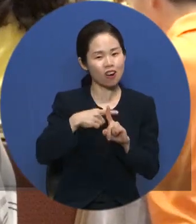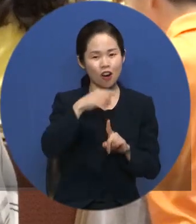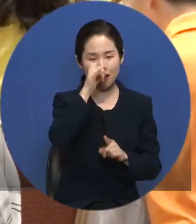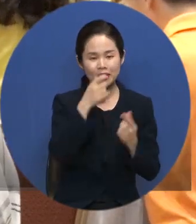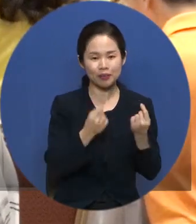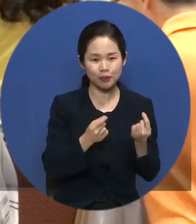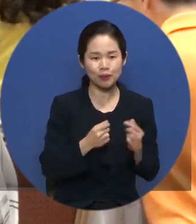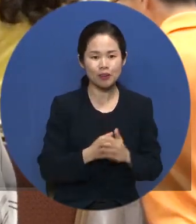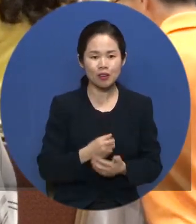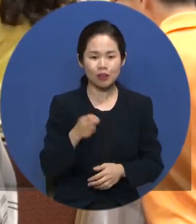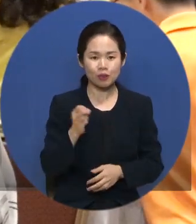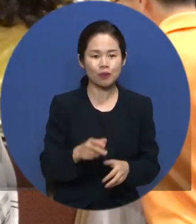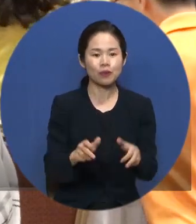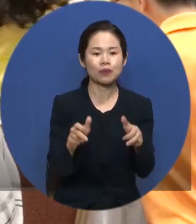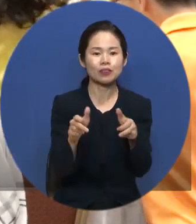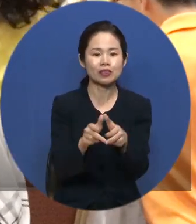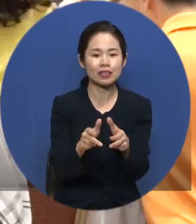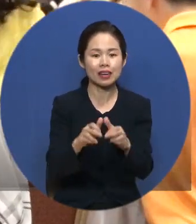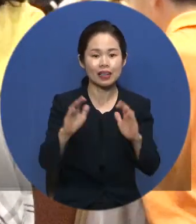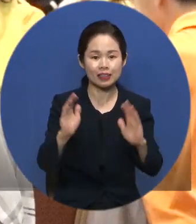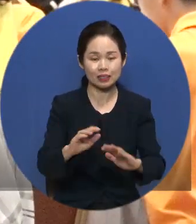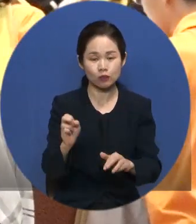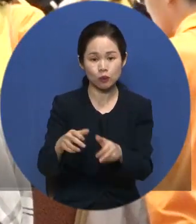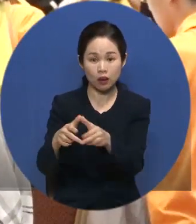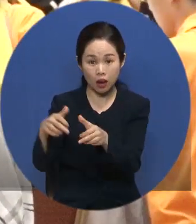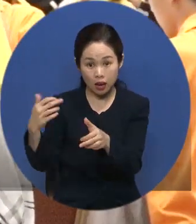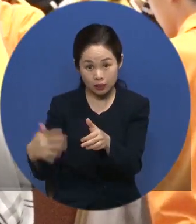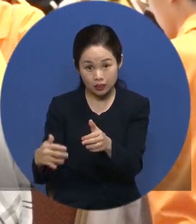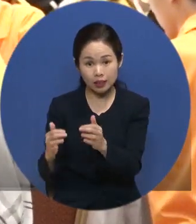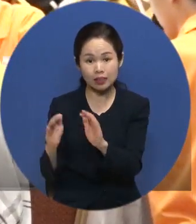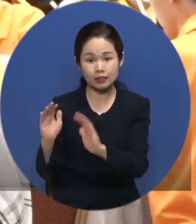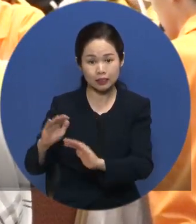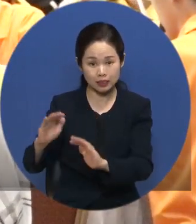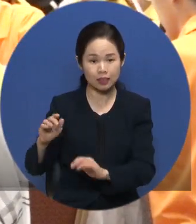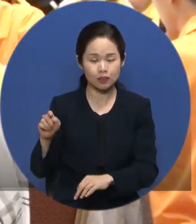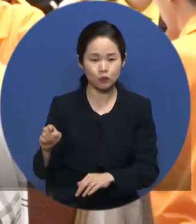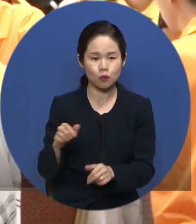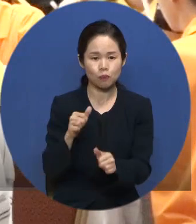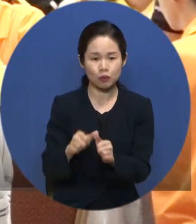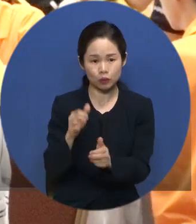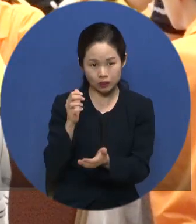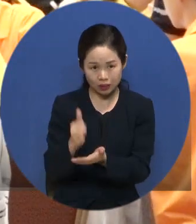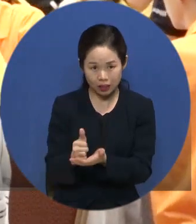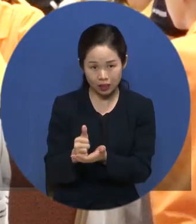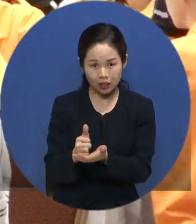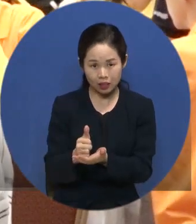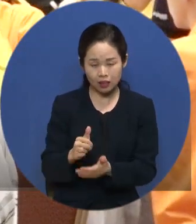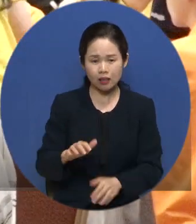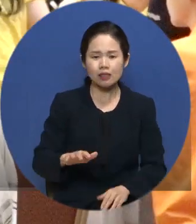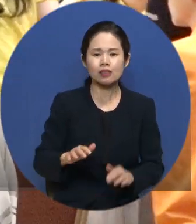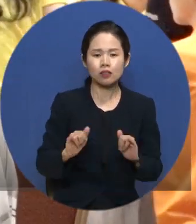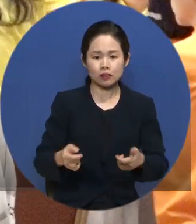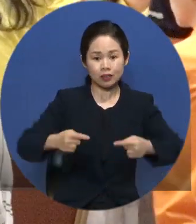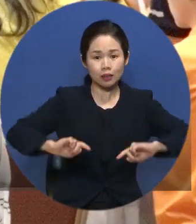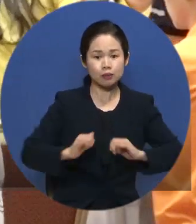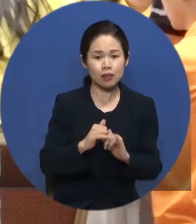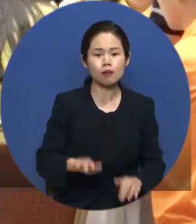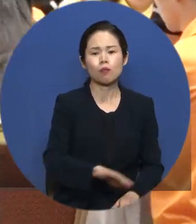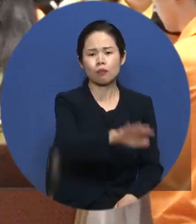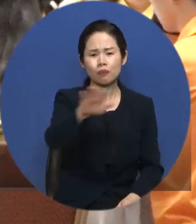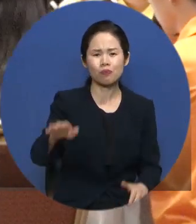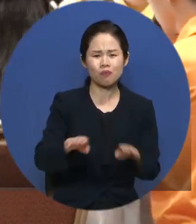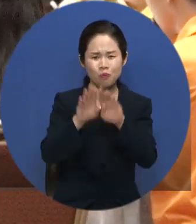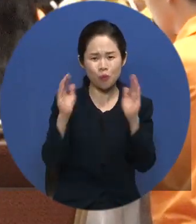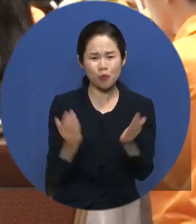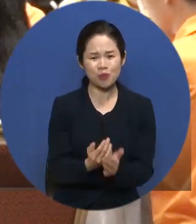장애인 학생이나 또 우리 비장애 학생이나 또 우리 멘토장들이나 모두에게 이렇게 배움의 그 기회가